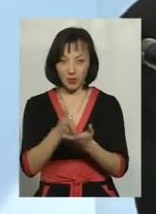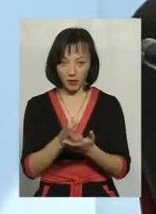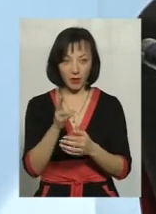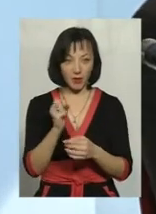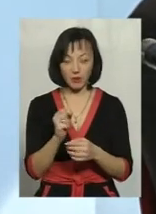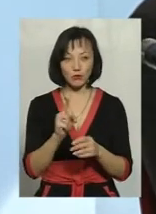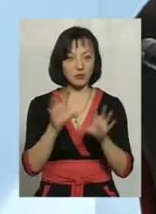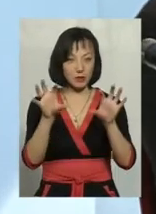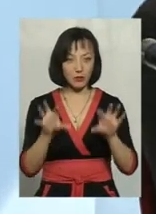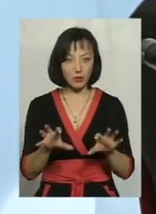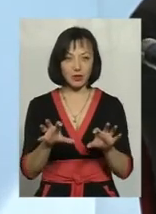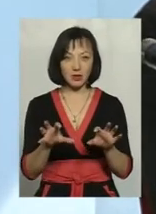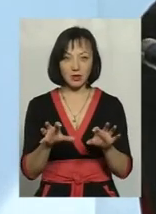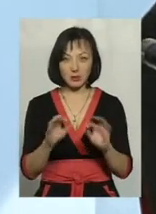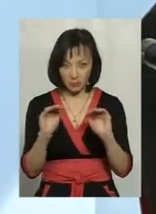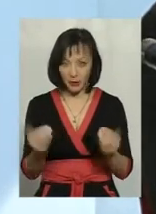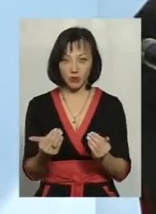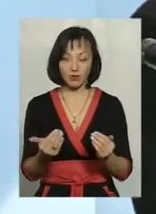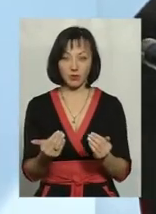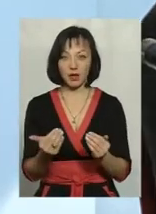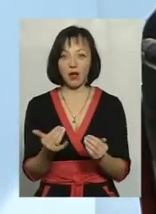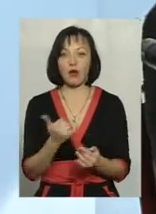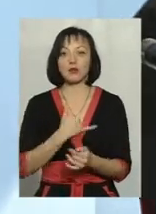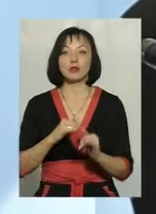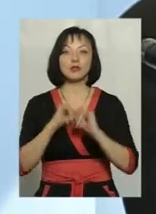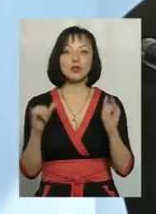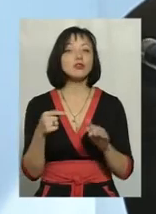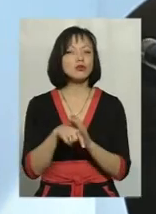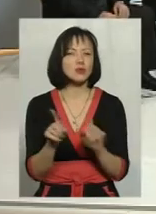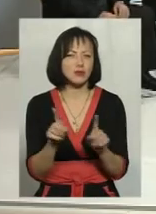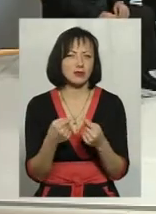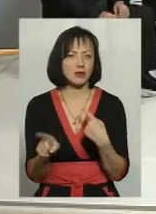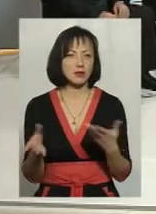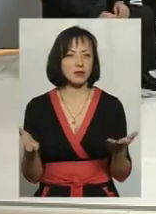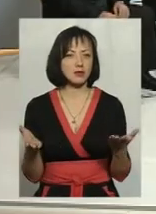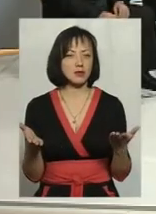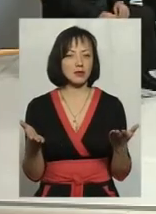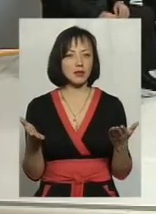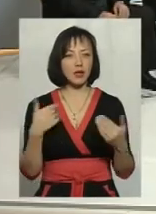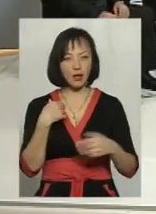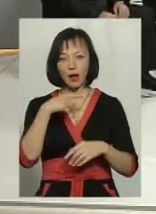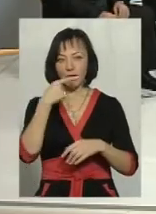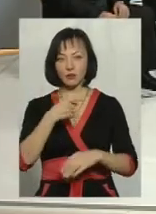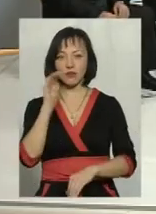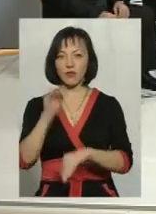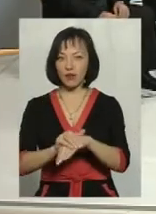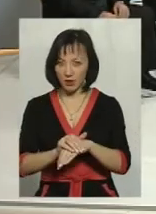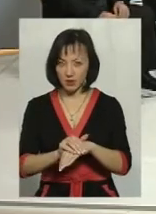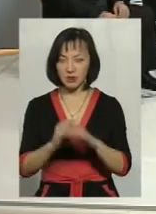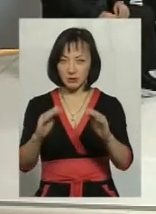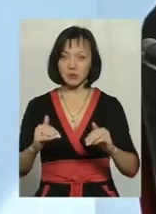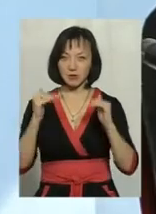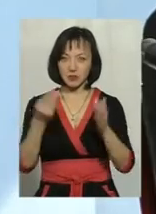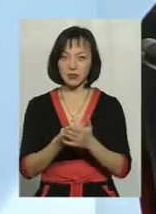щоб нелегальний бізнес все-таки зменшувався. А в нас він зростає, значить, щось не так. Я кажу факт. Я не можу з